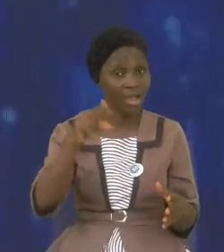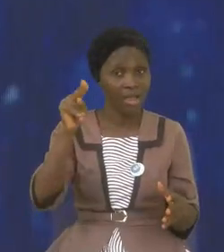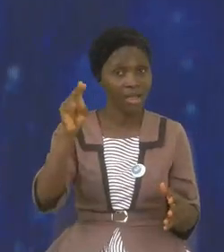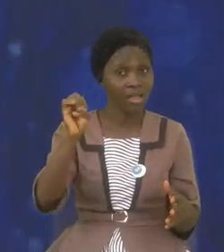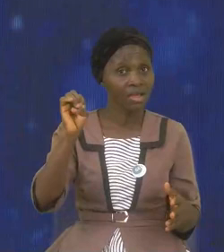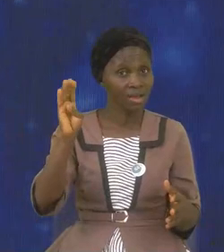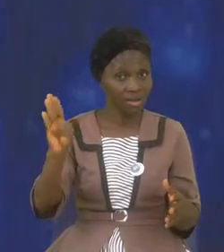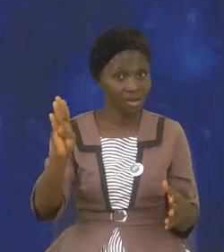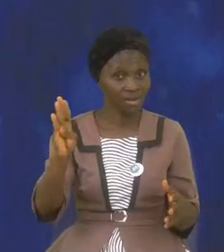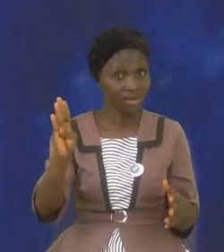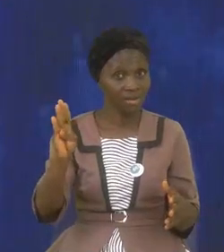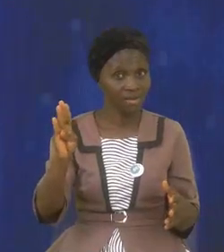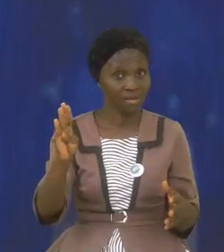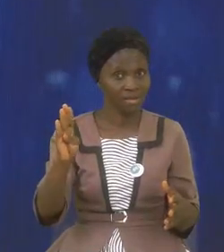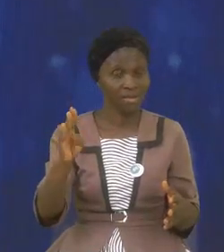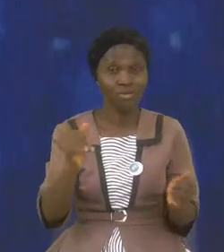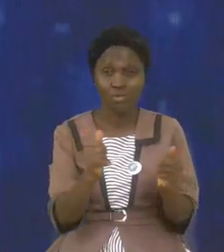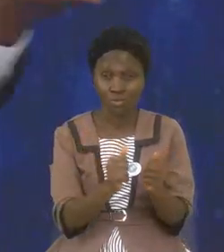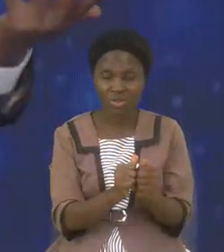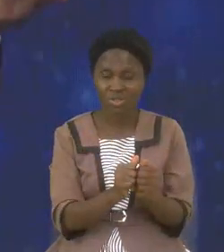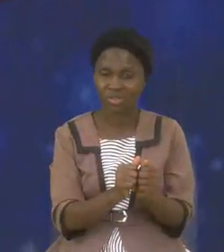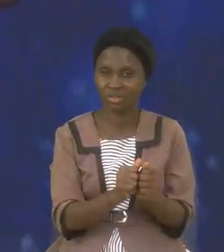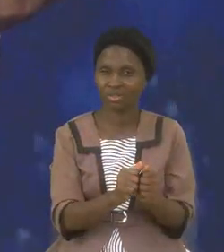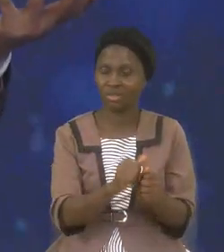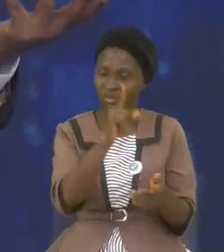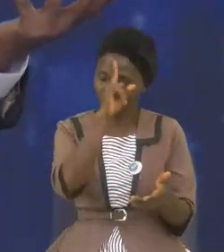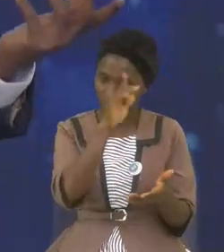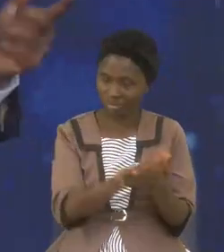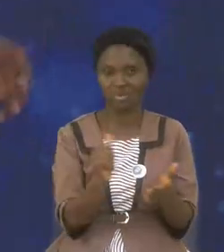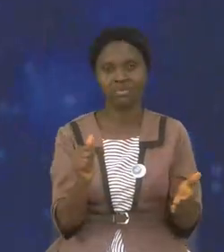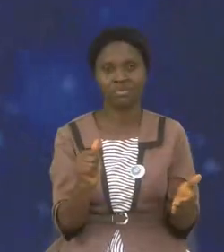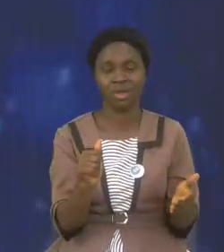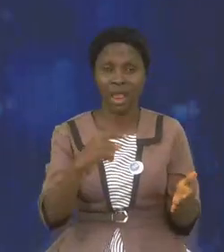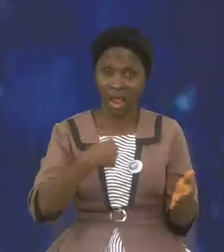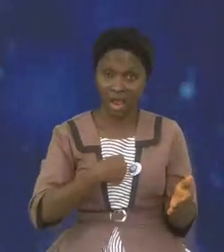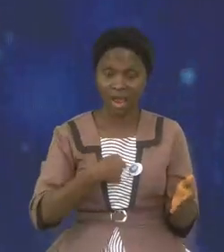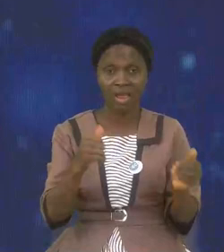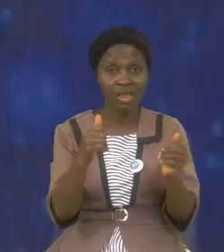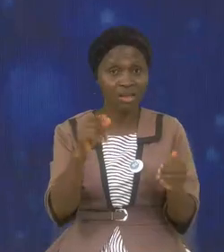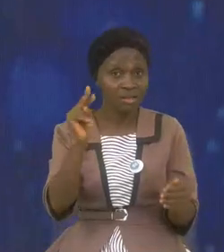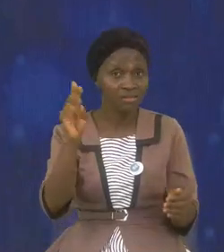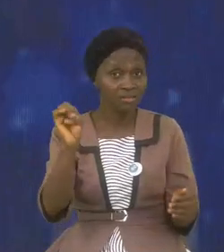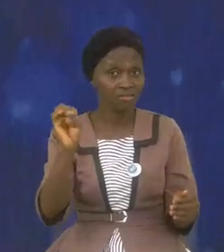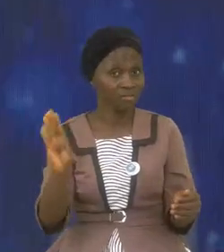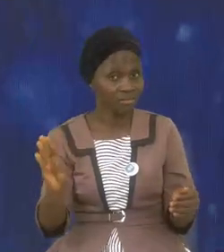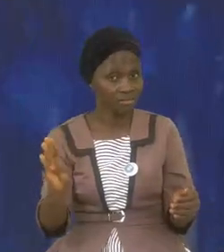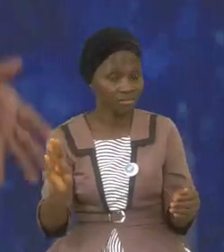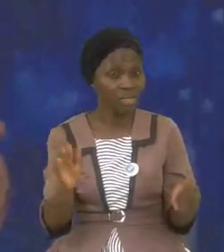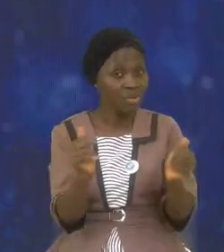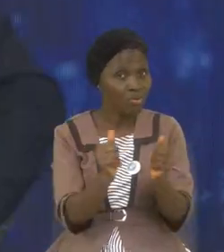Nebuchadnezzar, en vérité, maintenant moi, Nebuchadnezzar, avec